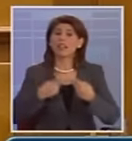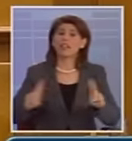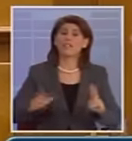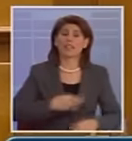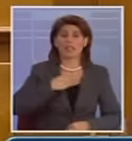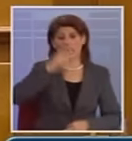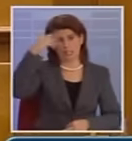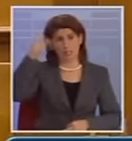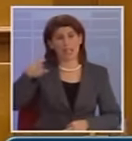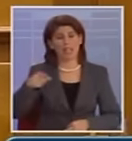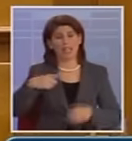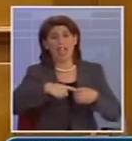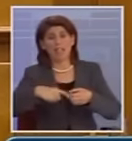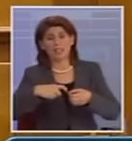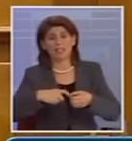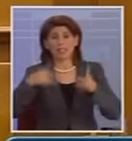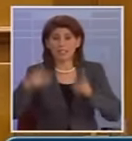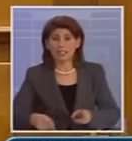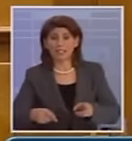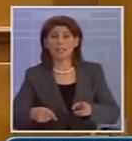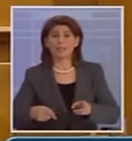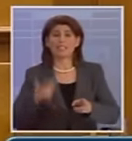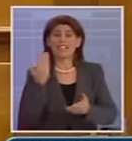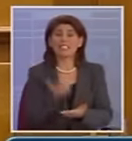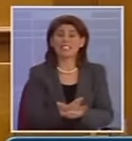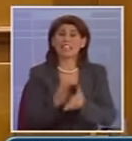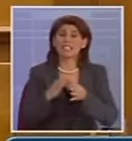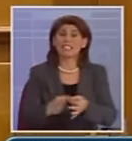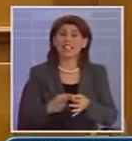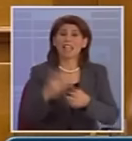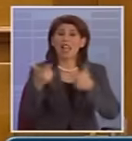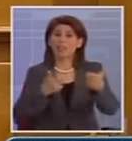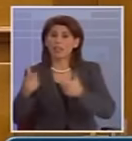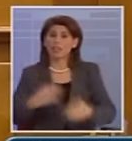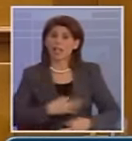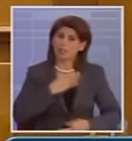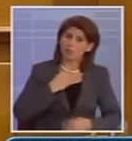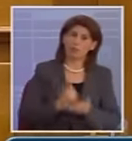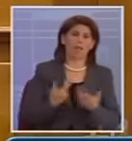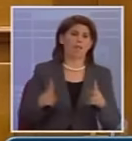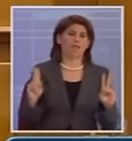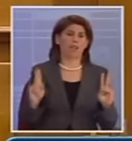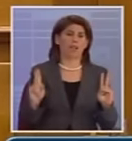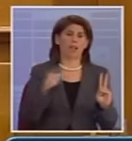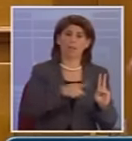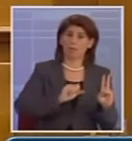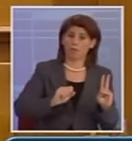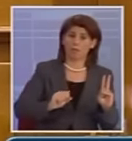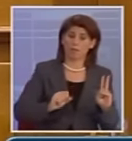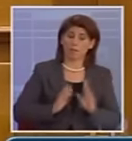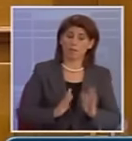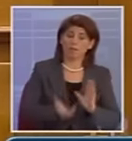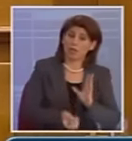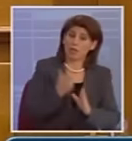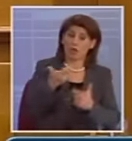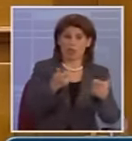είναι εξάρτηση. Το να πάψεις δανεικάς, να ζητάς συνέχεια δανεικά, είναι και αξιοπρέπεια και ελευθερία. Εσείς φοβάμαι μας πάτε σε νέα